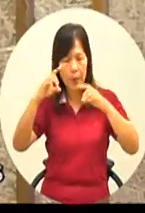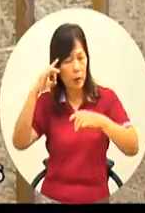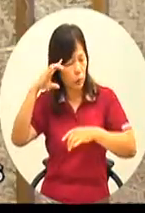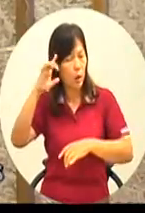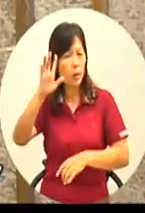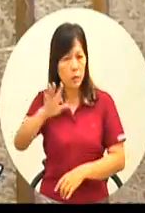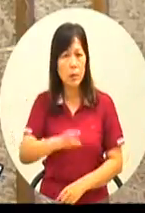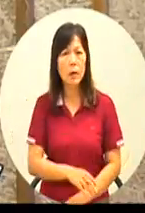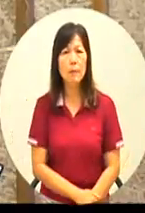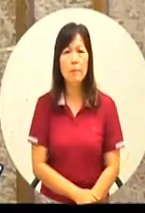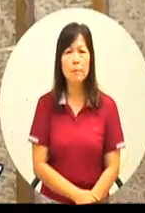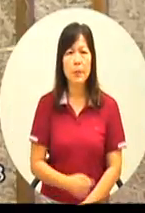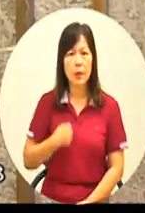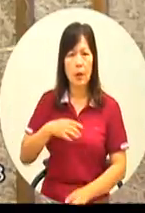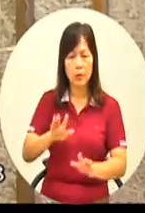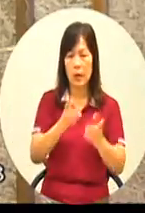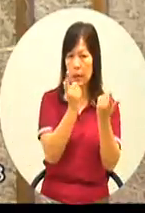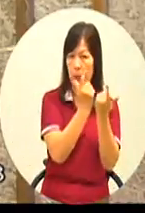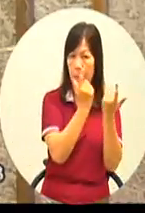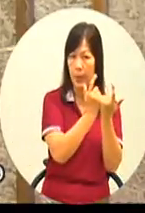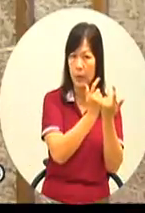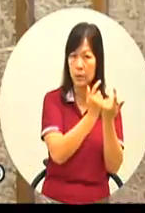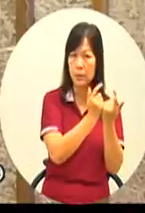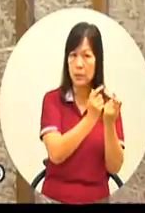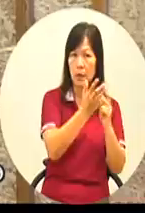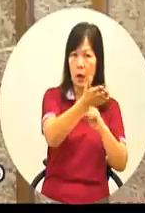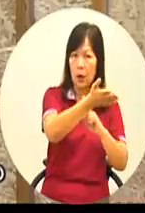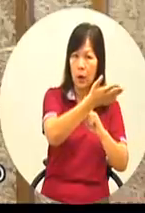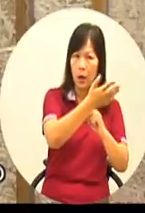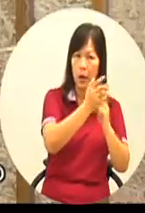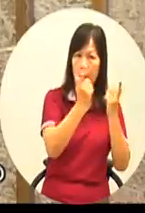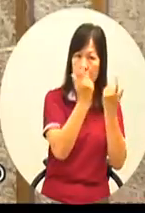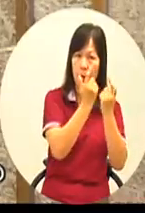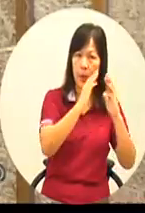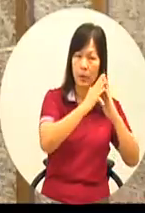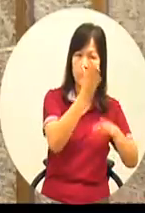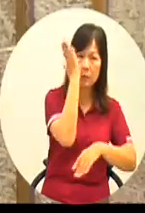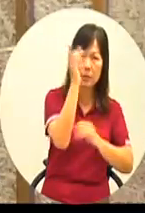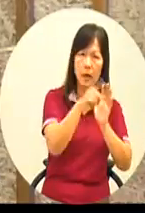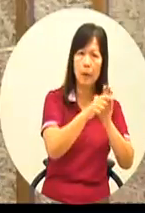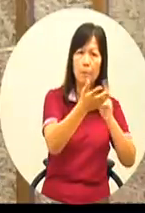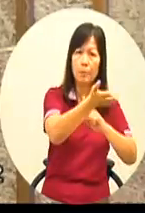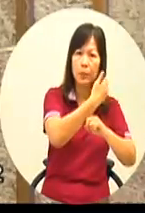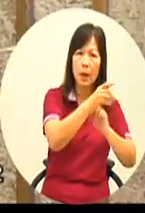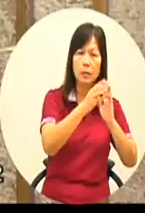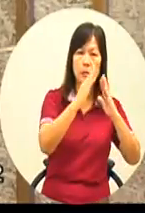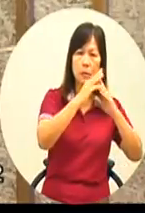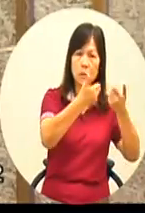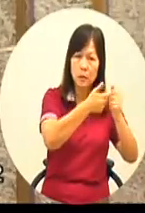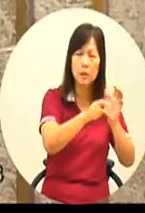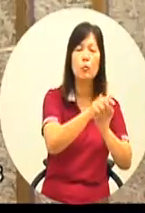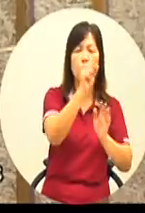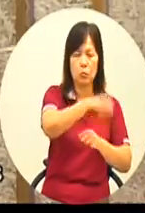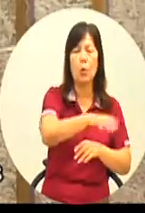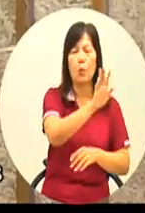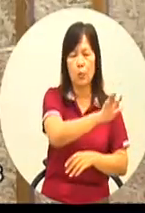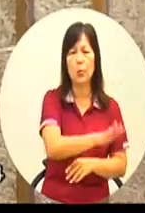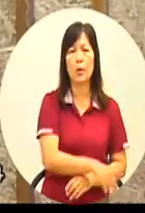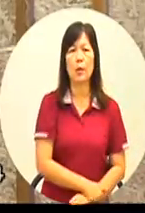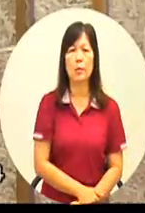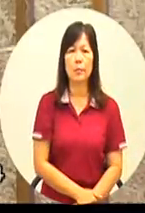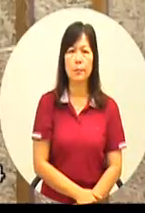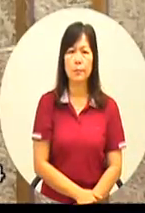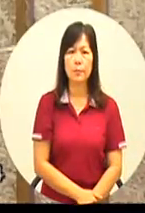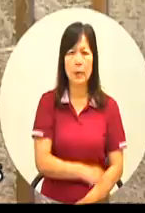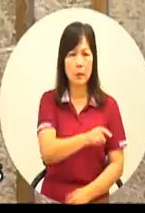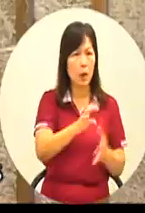样子。那据我所知，事实上台北市议会挂旗，事实上对不起，台北市政府挂旗事实上是经过议会同意的。对，那我想在